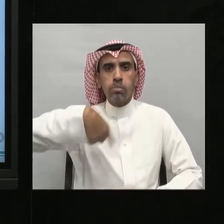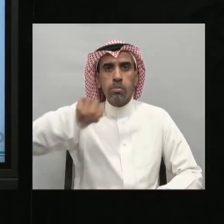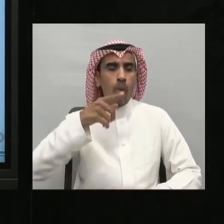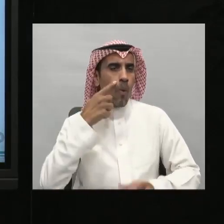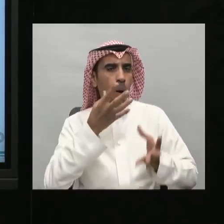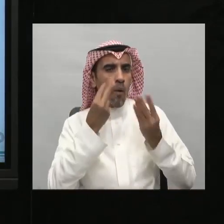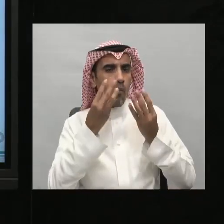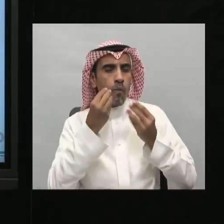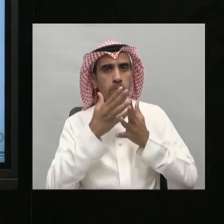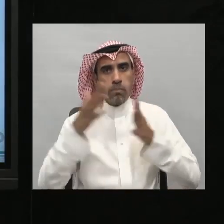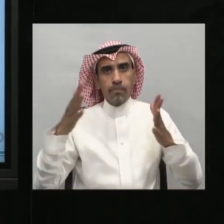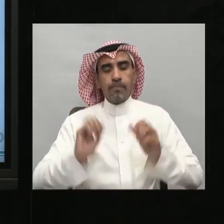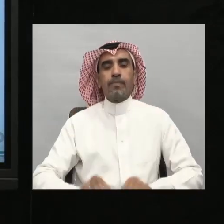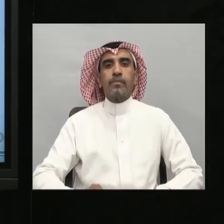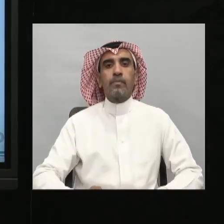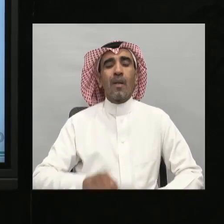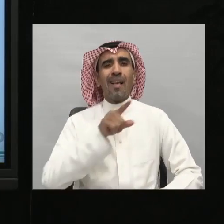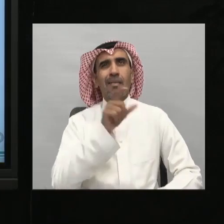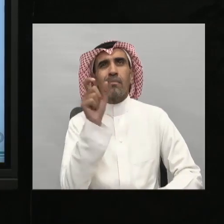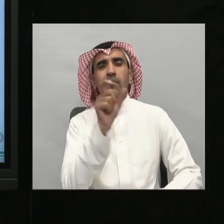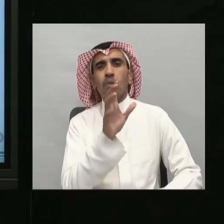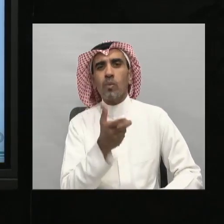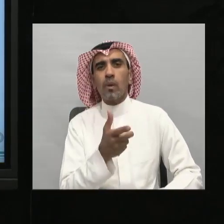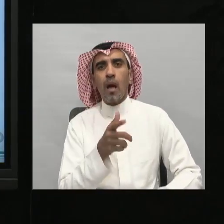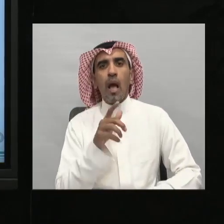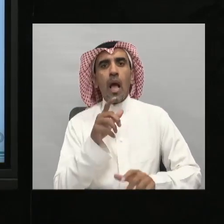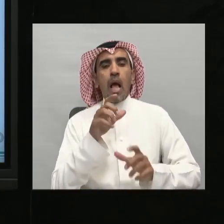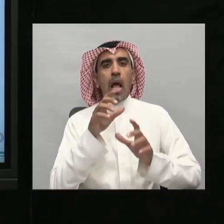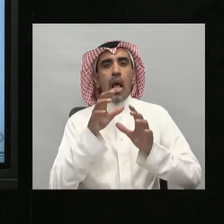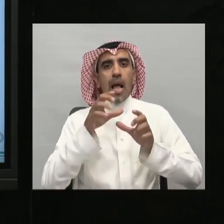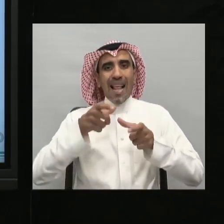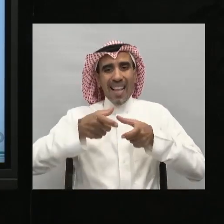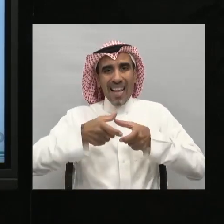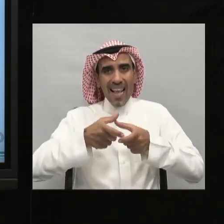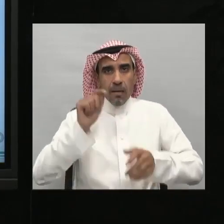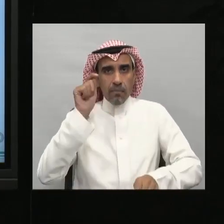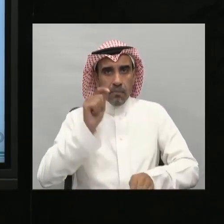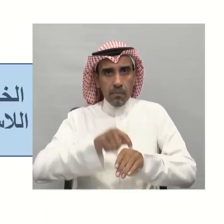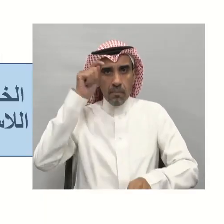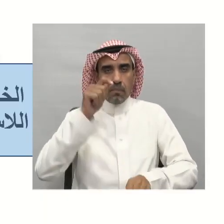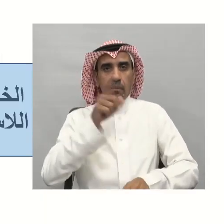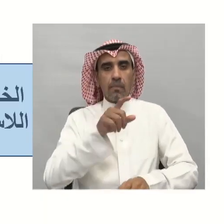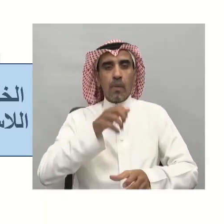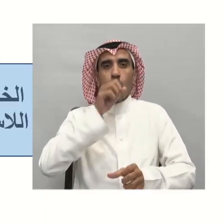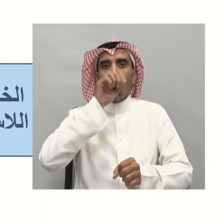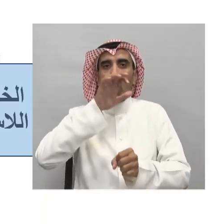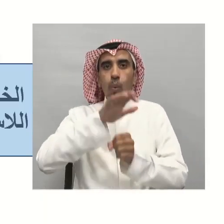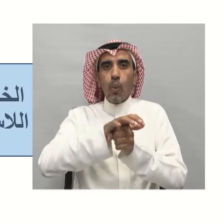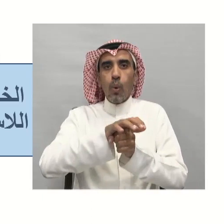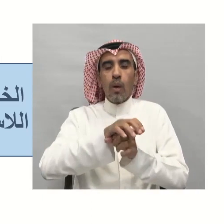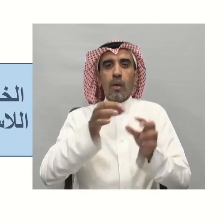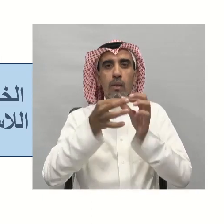عليها بشكل أكبر. من هذه المصطلحات الخلايا اللاسعة، أيضاً الكيس الخيطي